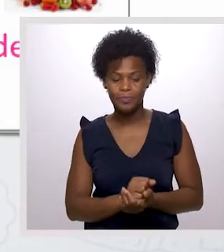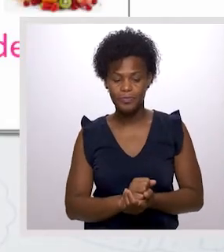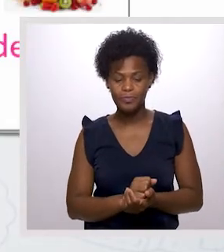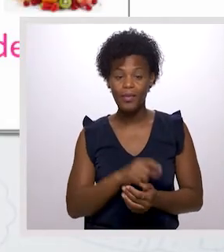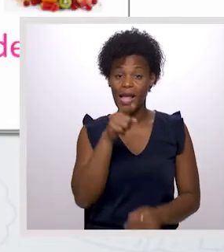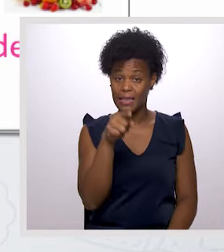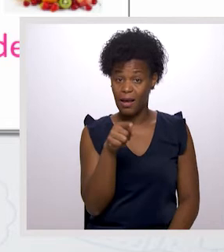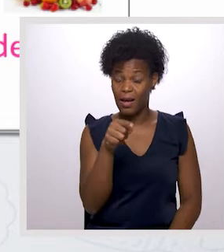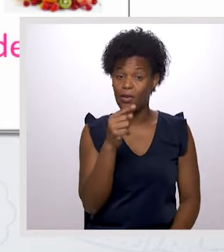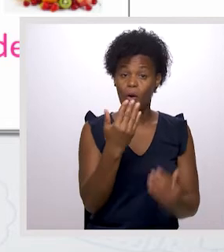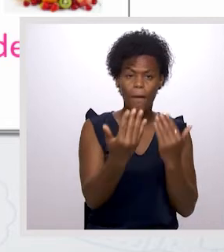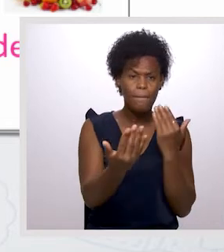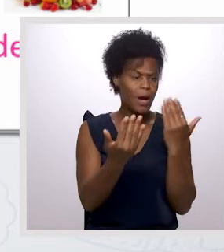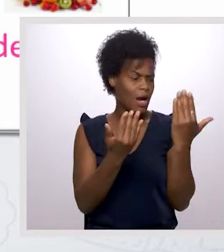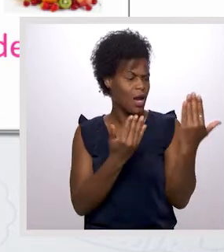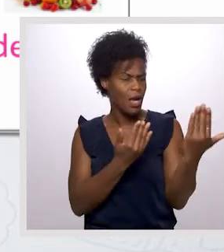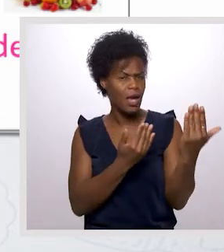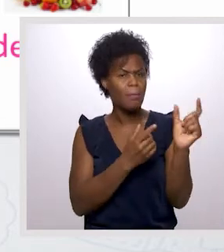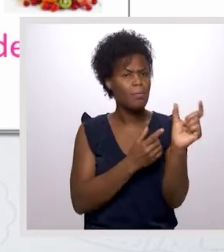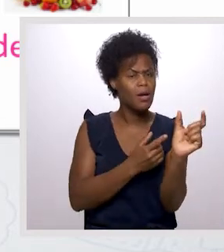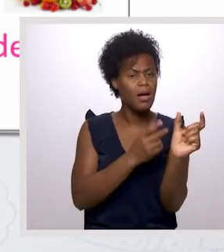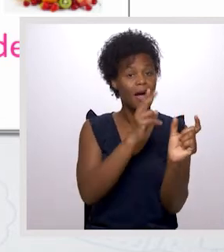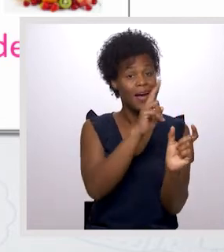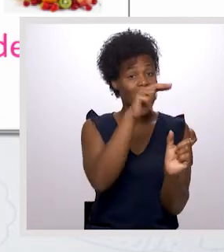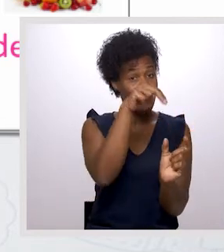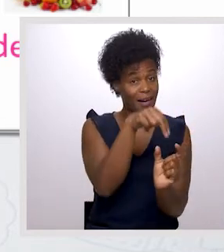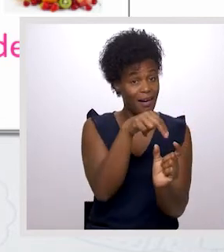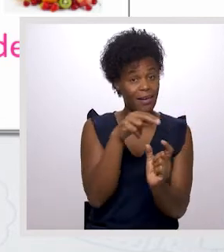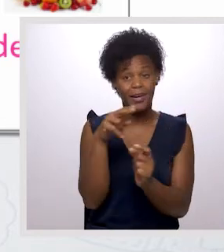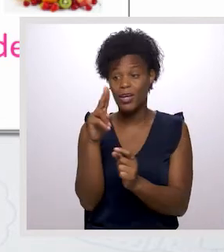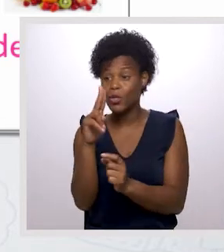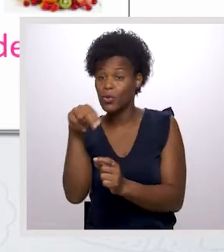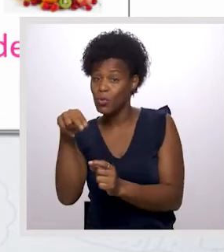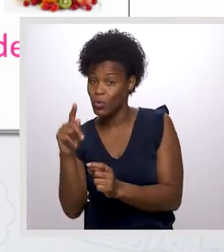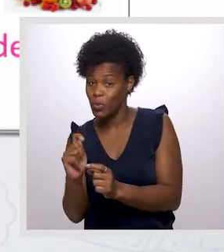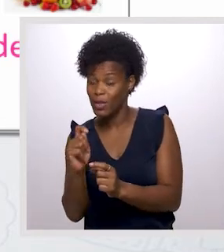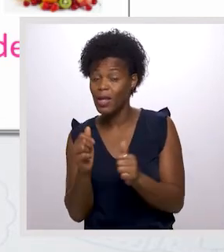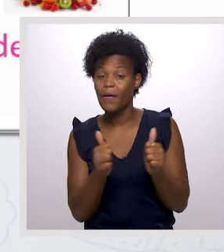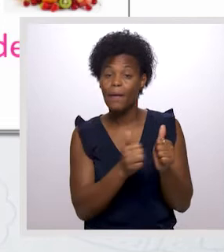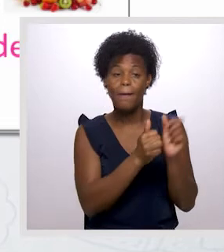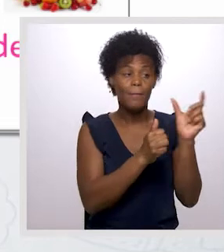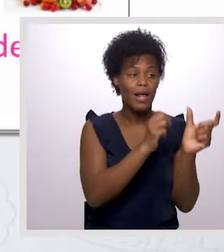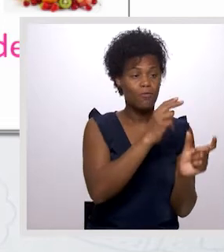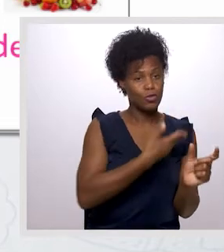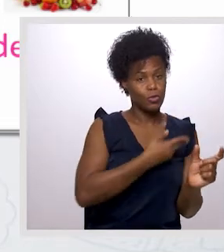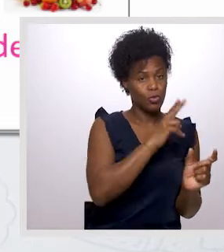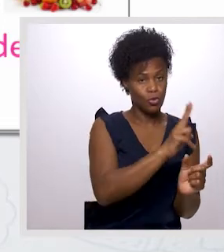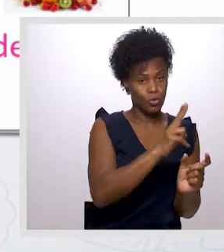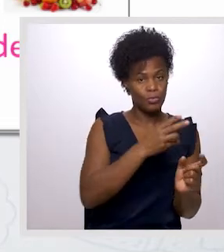comparer les mots un et une avec les mots du, de la,